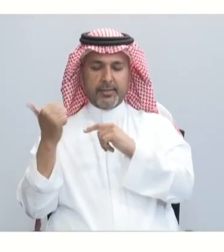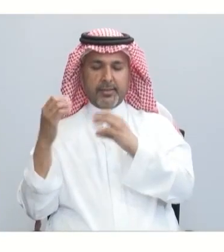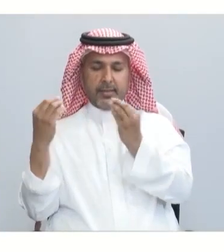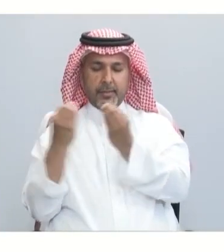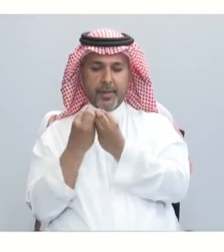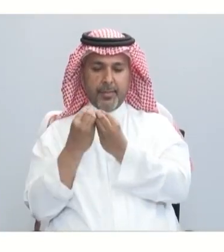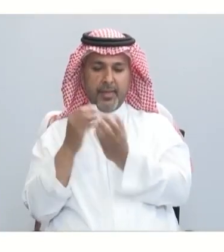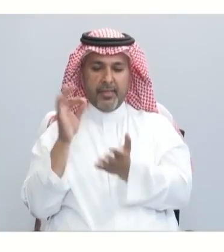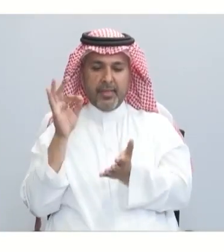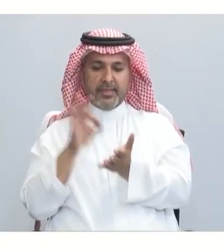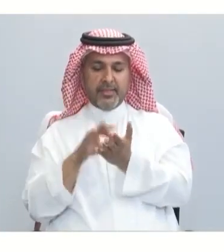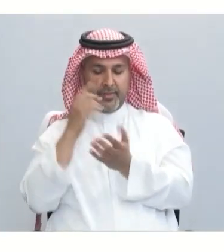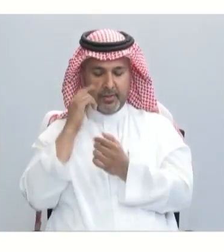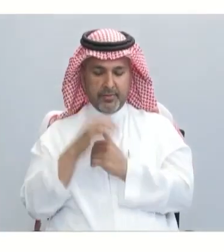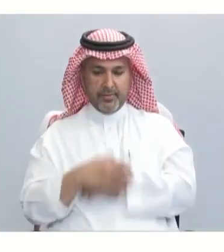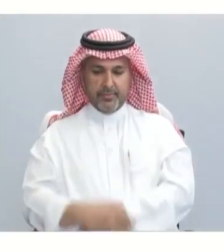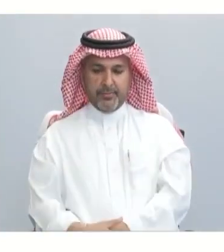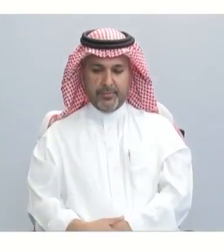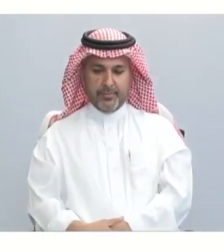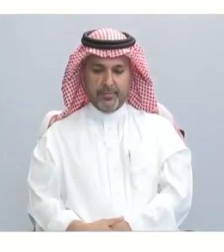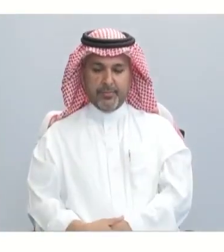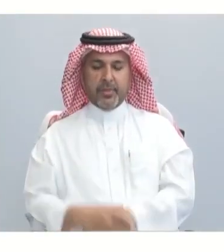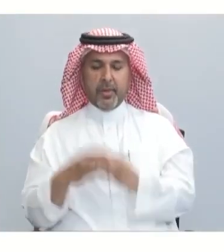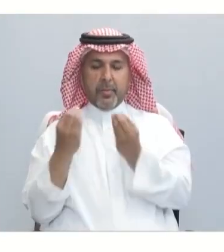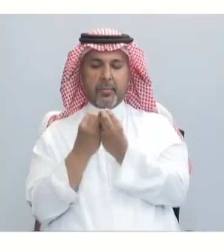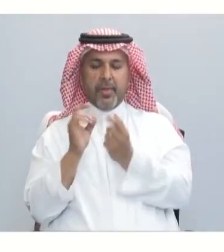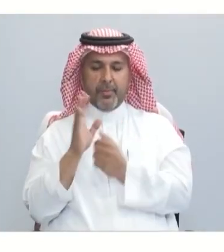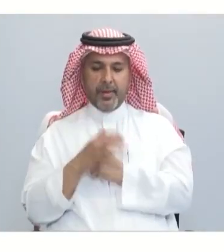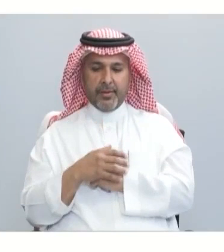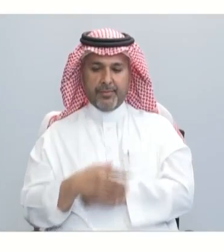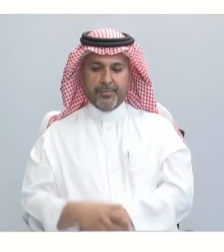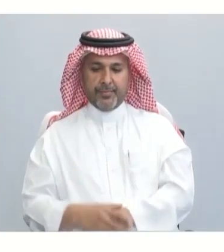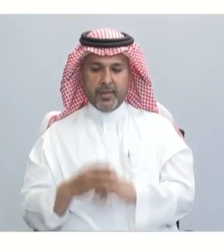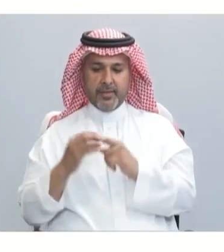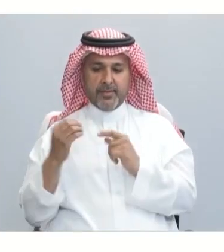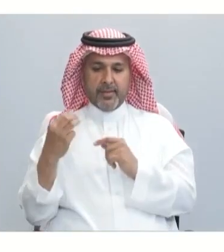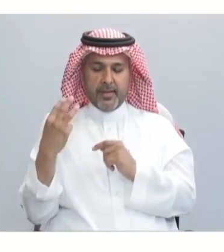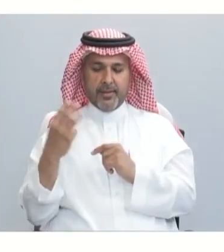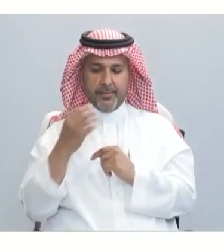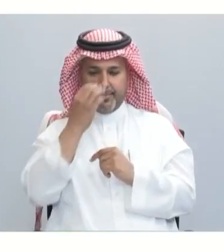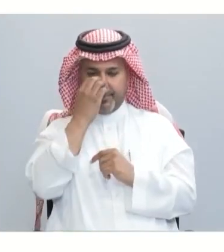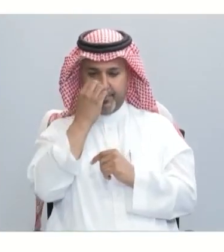5 وعندي هنا ئ 6 جذر 5 وعندنا هنا ماذا اللي هو